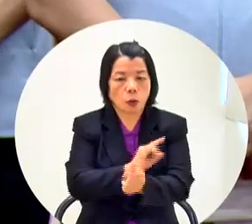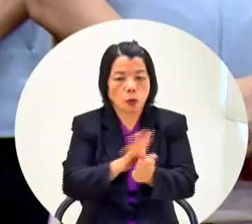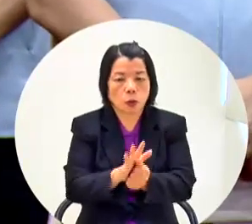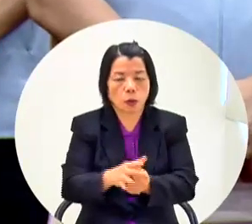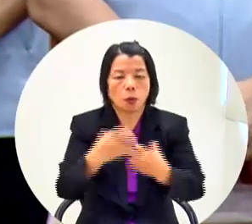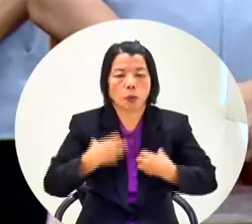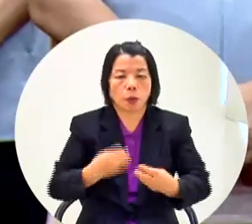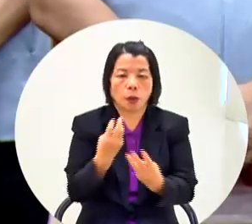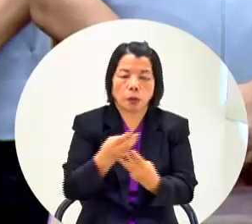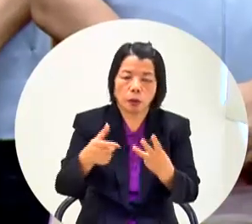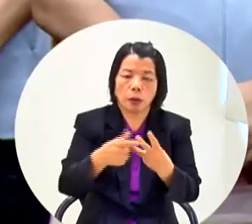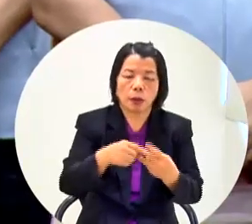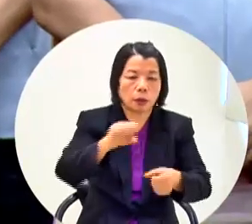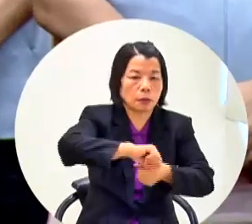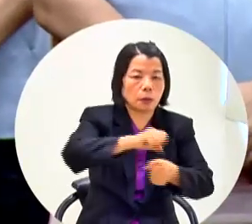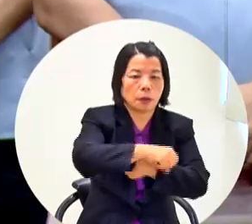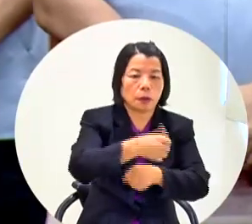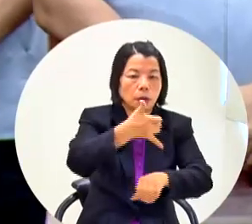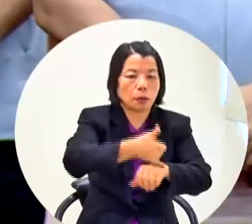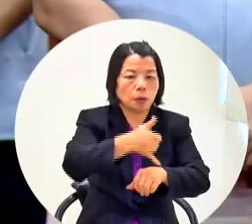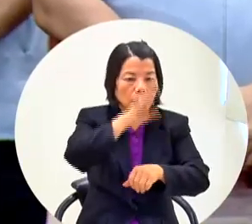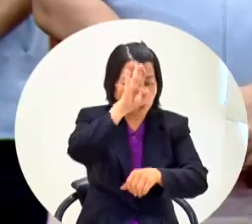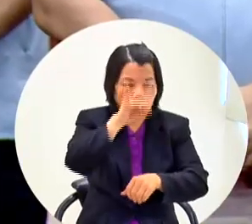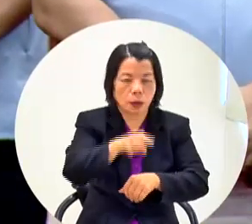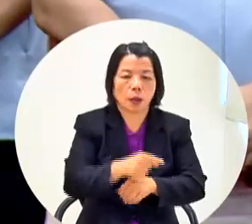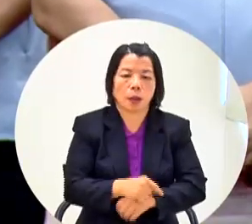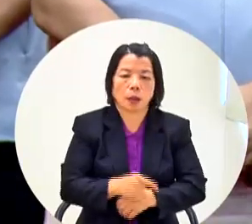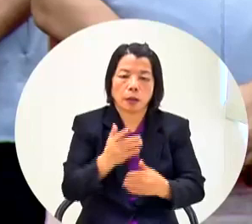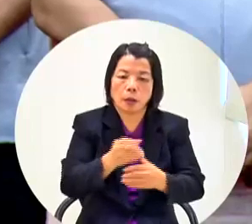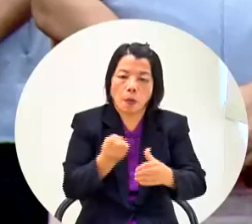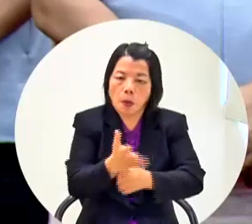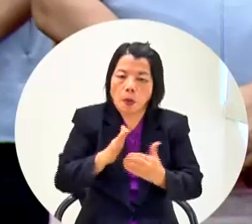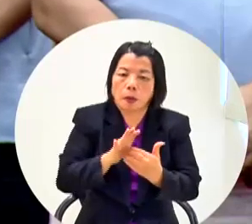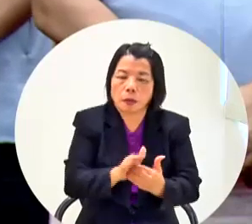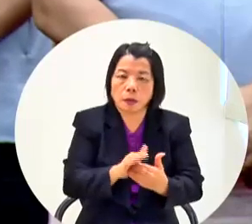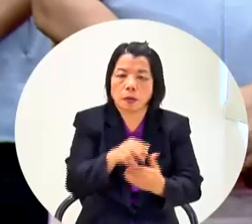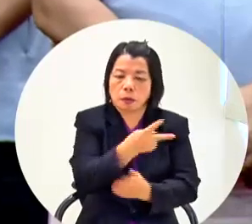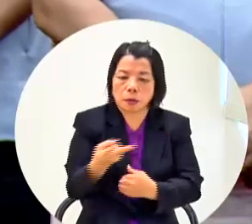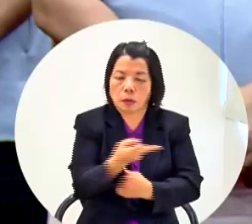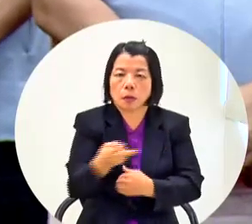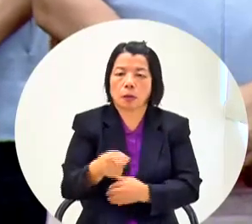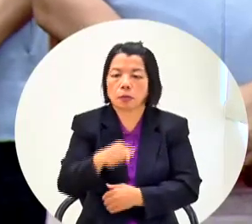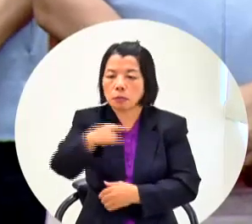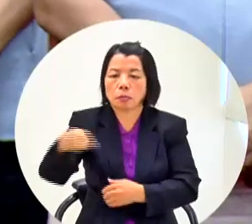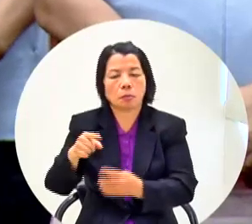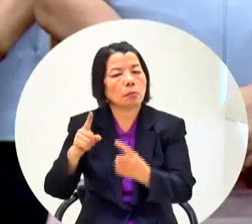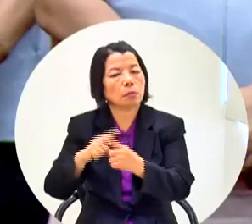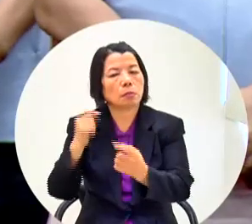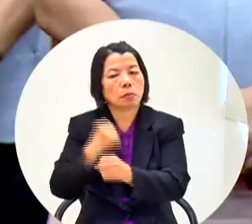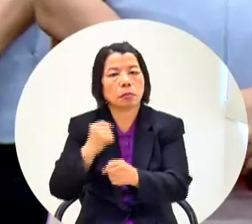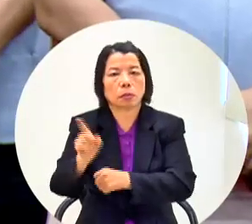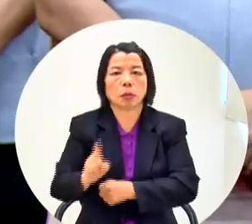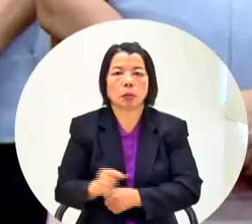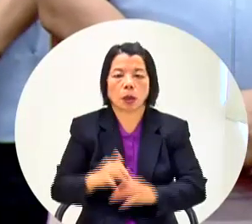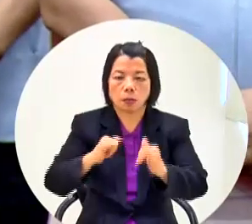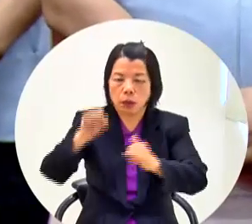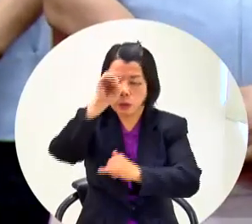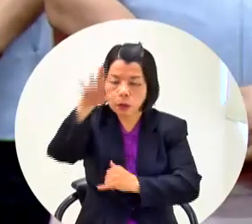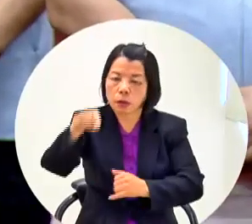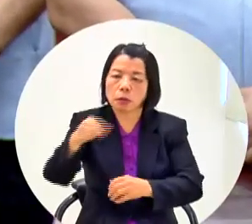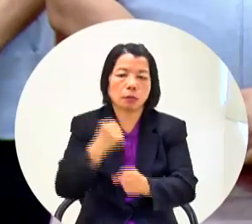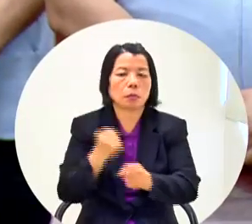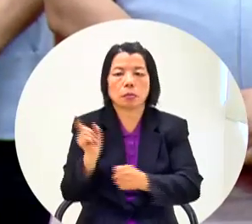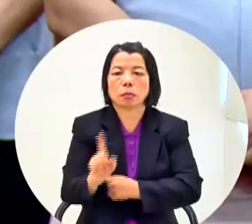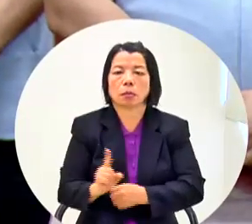还加上了登革热的一个防疫的部分以外，这些人在干嘛？民进党的议员，你又在干